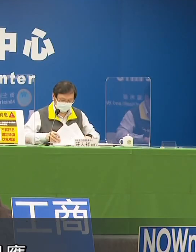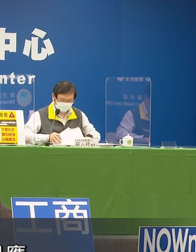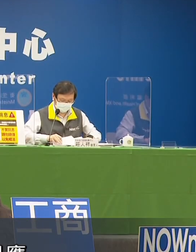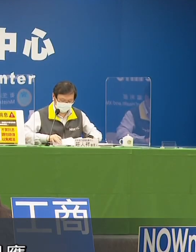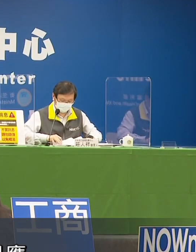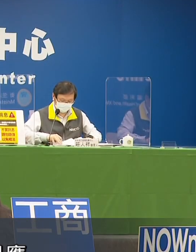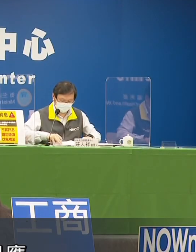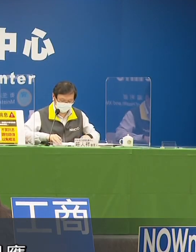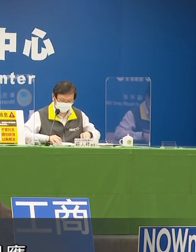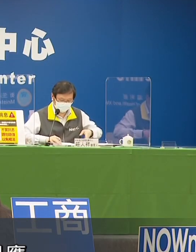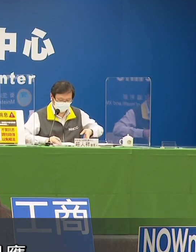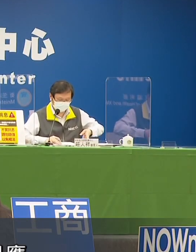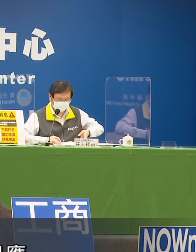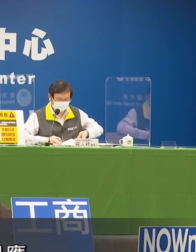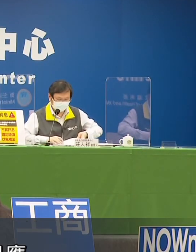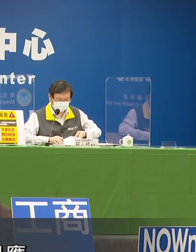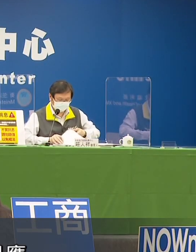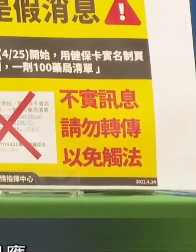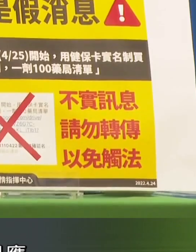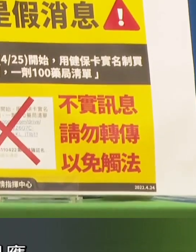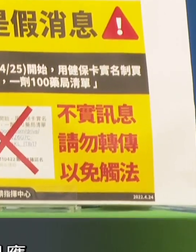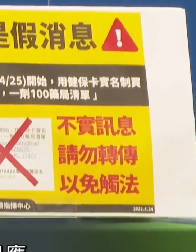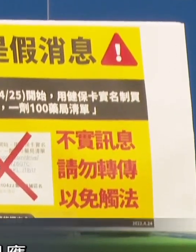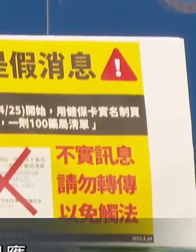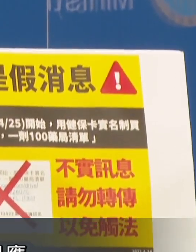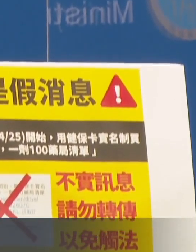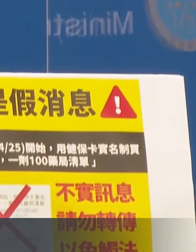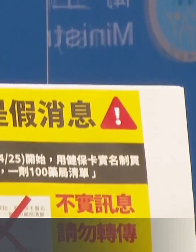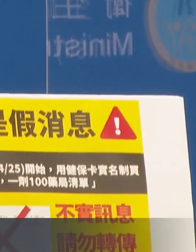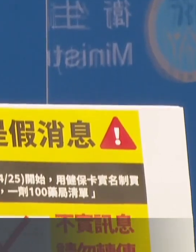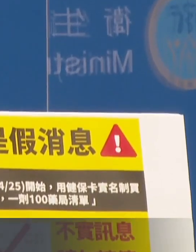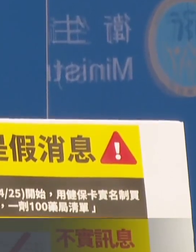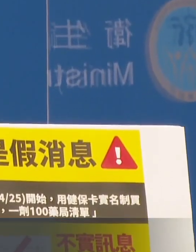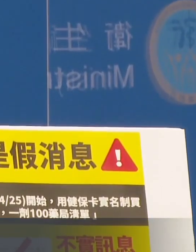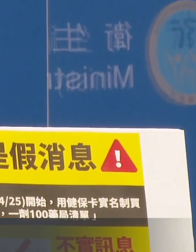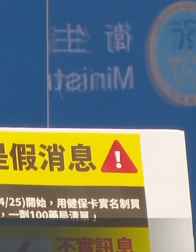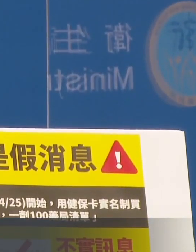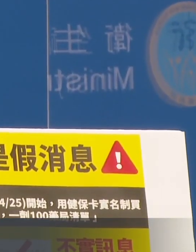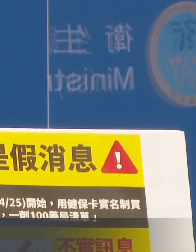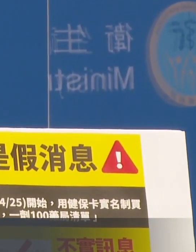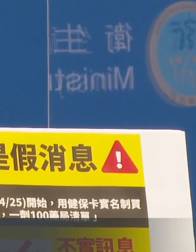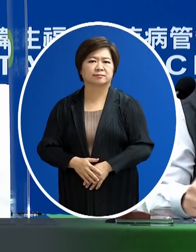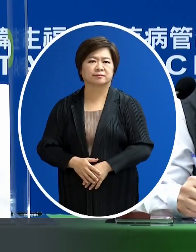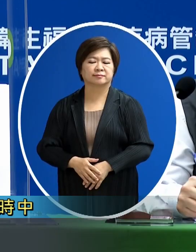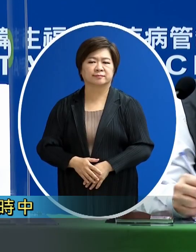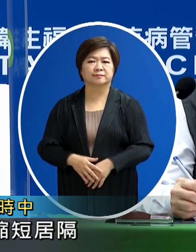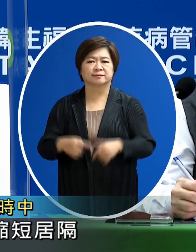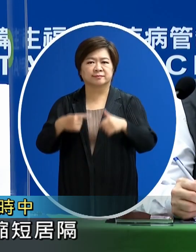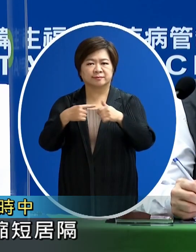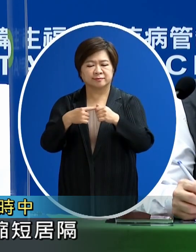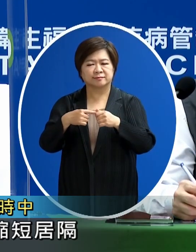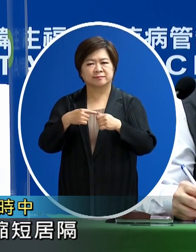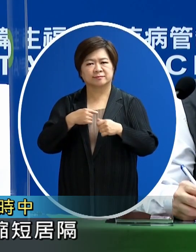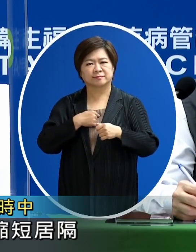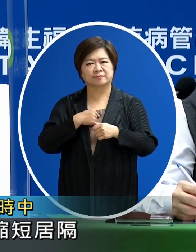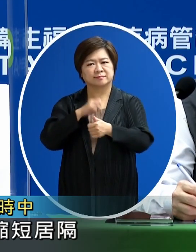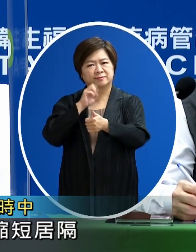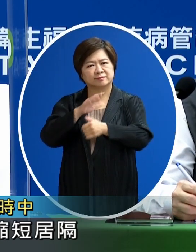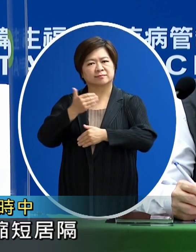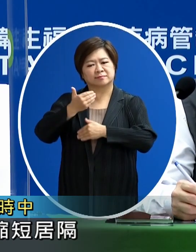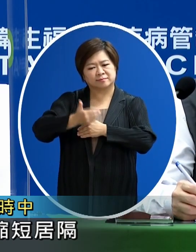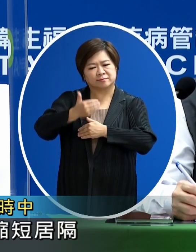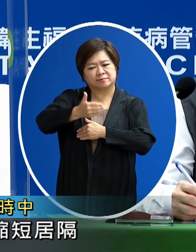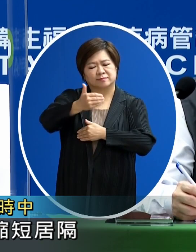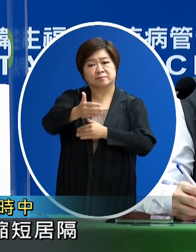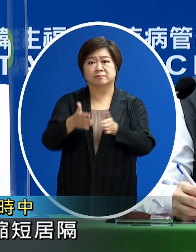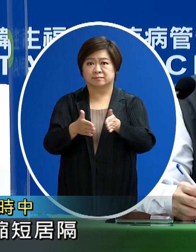中24号下午也对居隔相关措施回应，正在准备中，讨论完就会公布。 基本上还是一步一步来哈，那